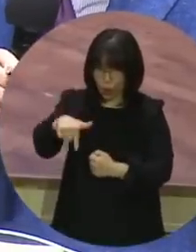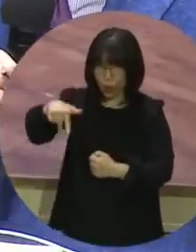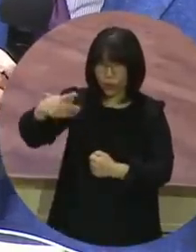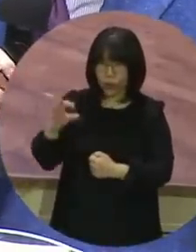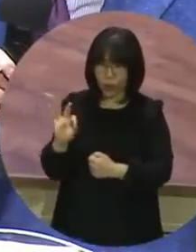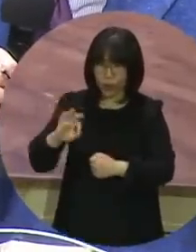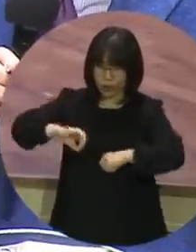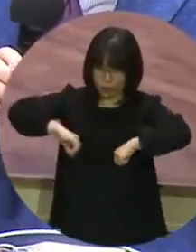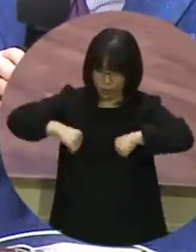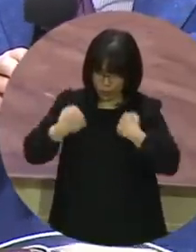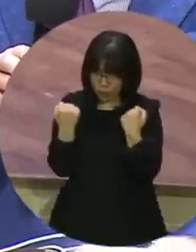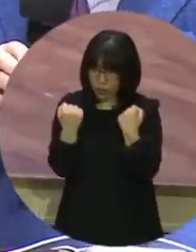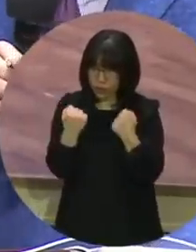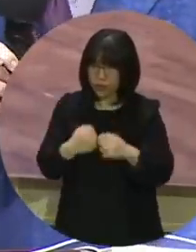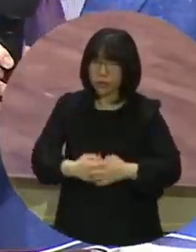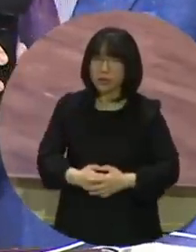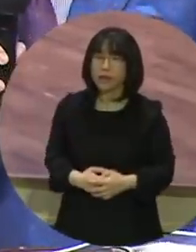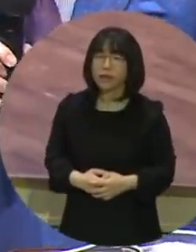죽기까지.